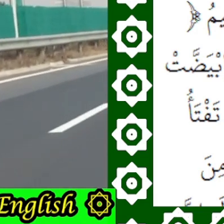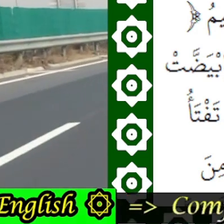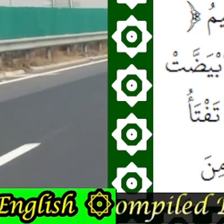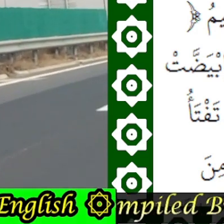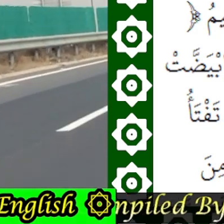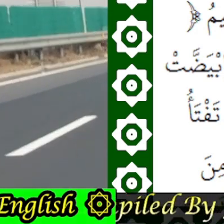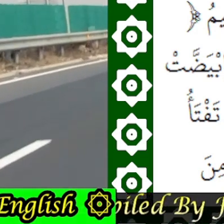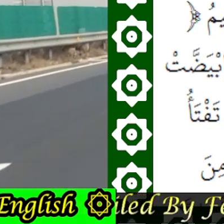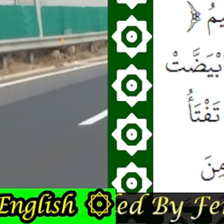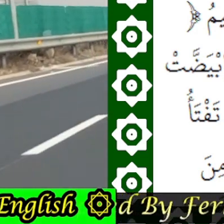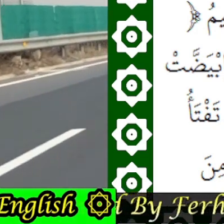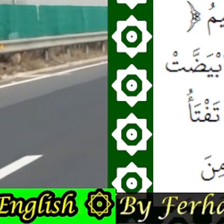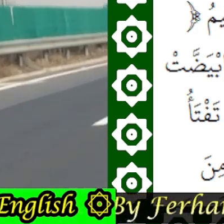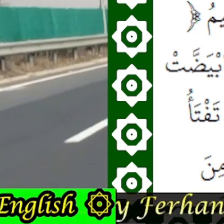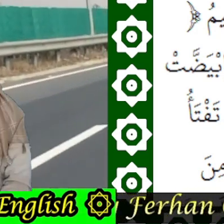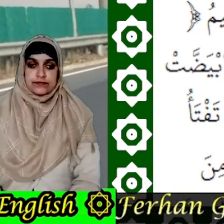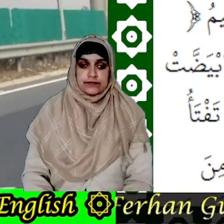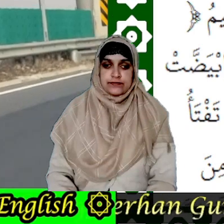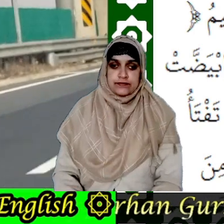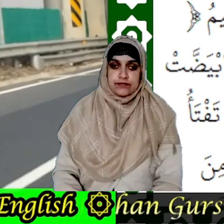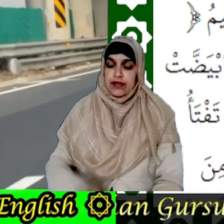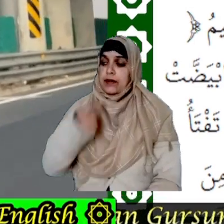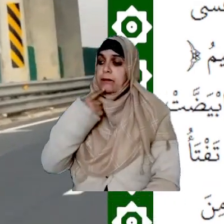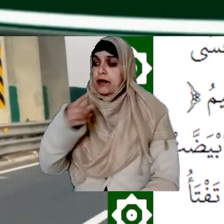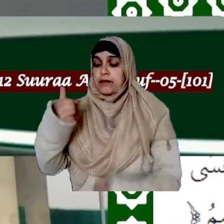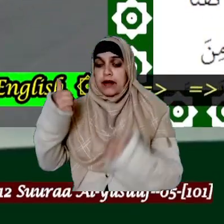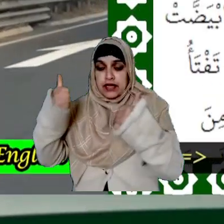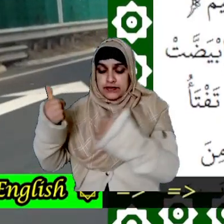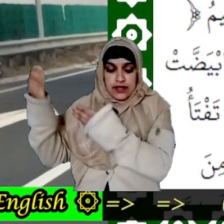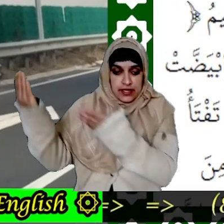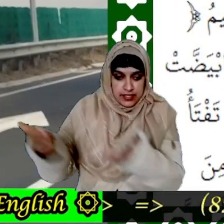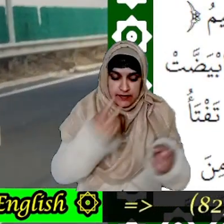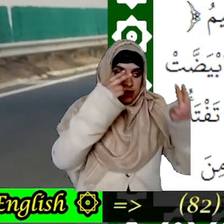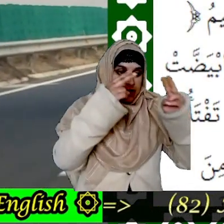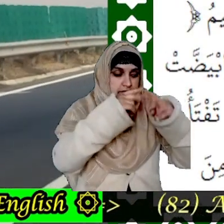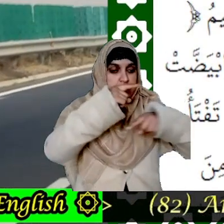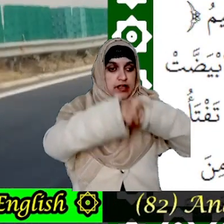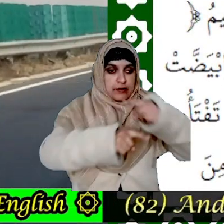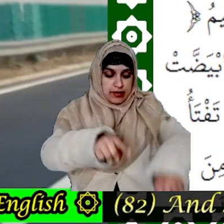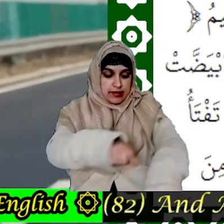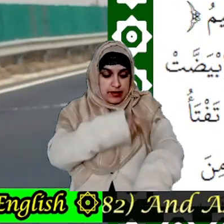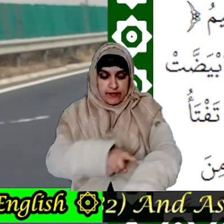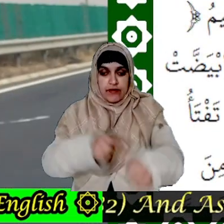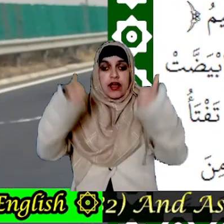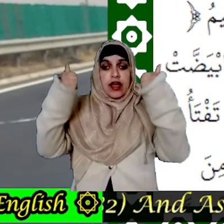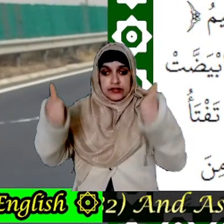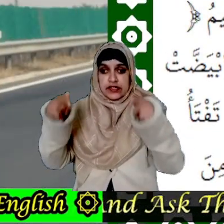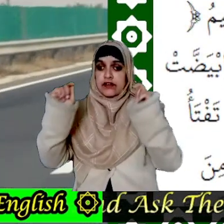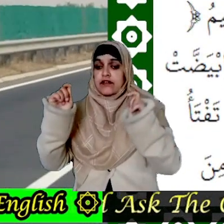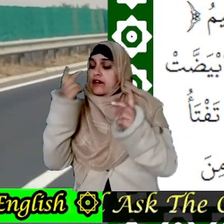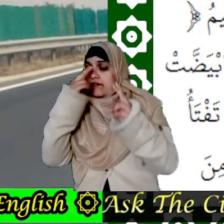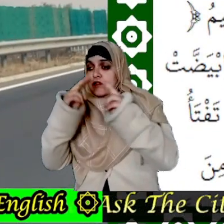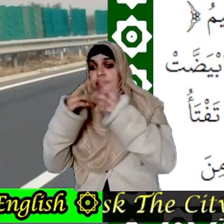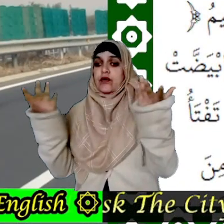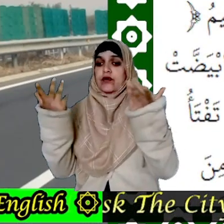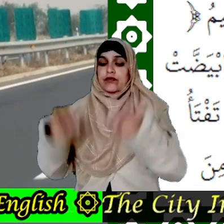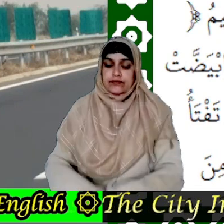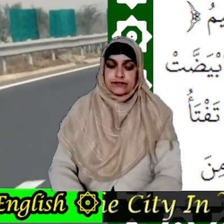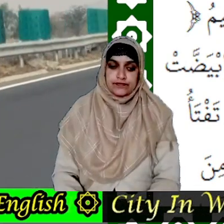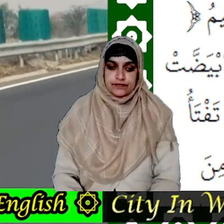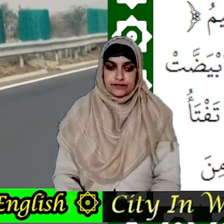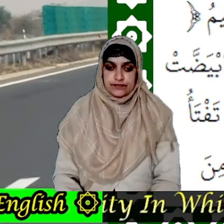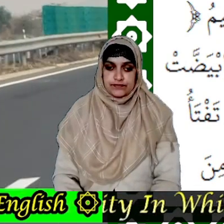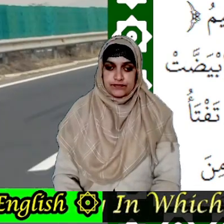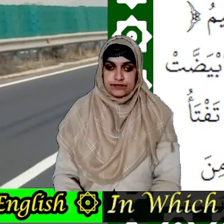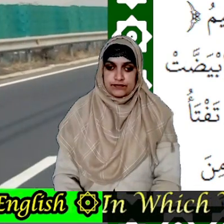إنه هو العليم الحكيم. أبقنا. دوبا قال لهم يعقوبين